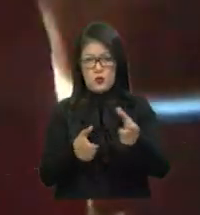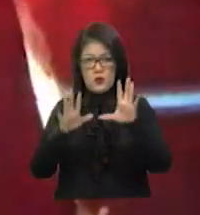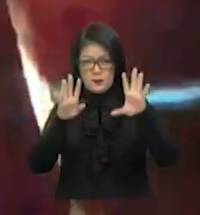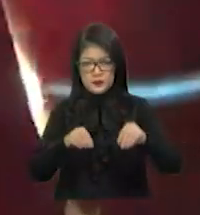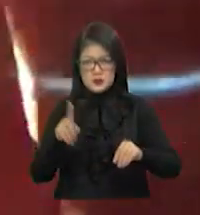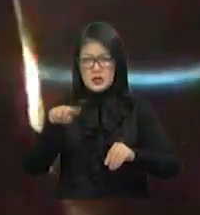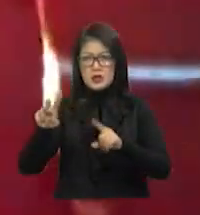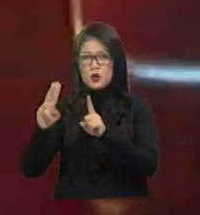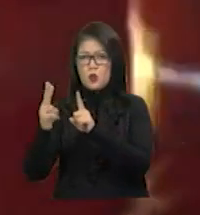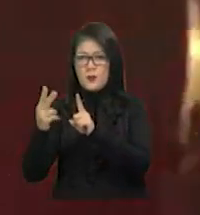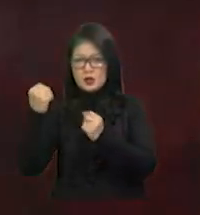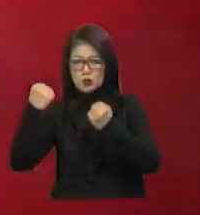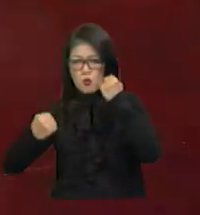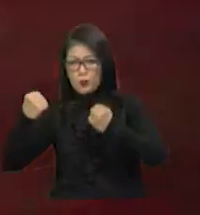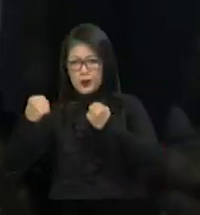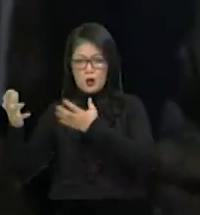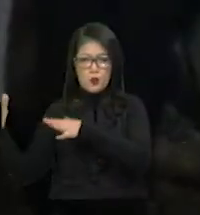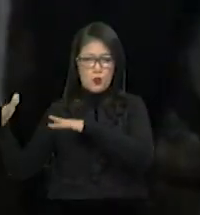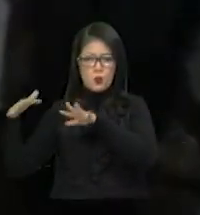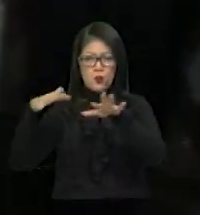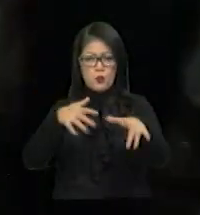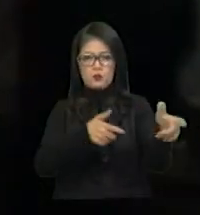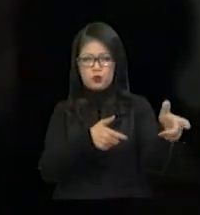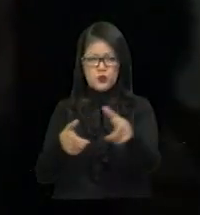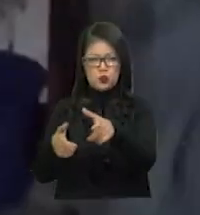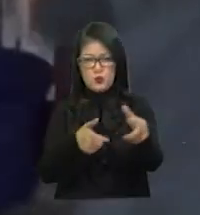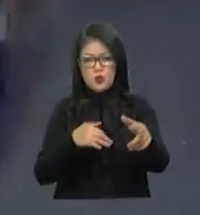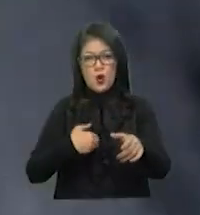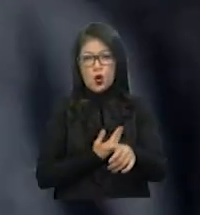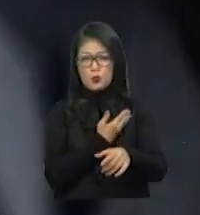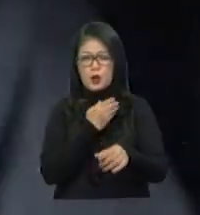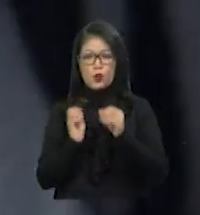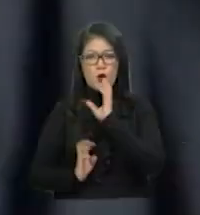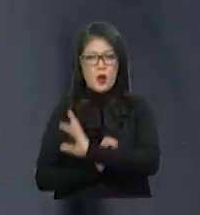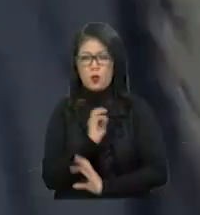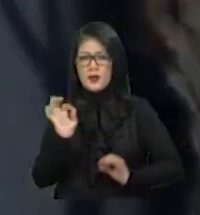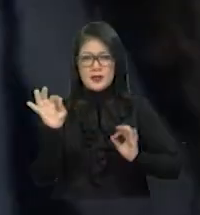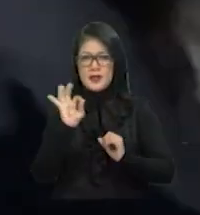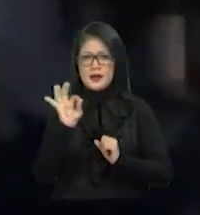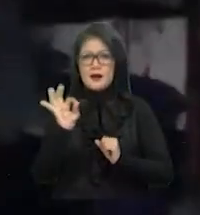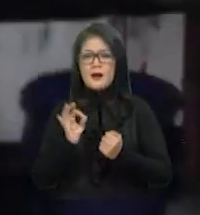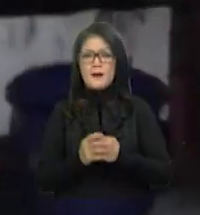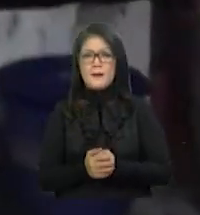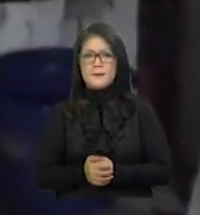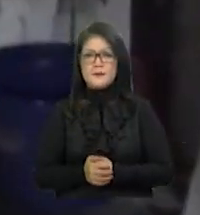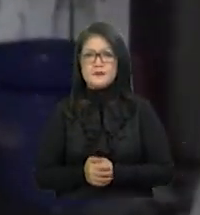kebakaran dikerahkan ke lokasi. Tak ada korban dalam kejadian ini. Dari Jakarta, Sofyan Firdaus melaporkan.